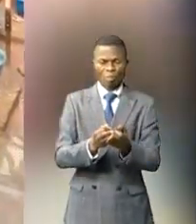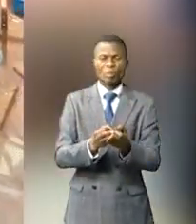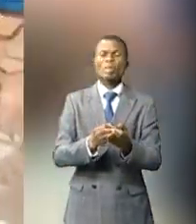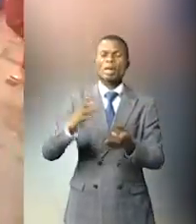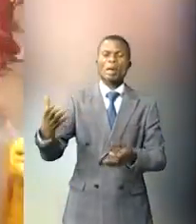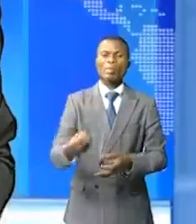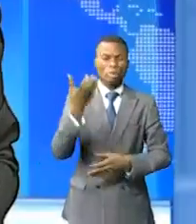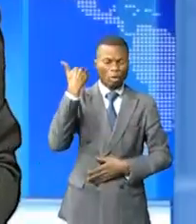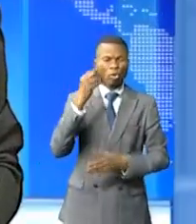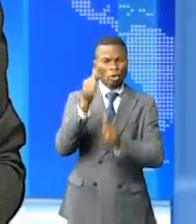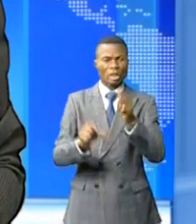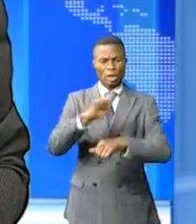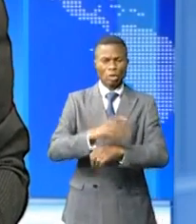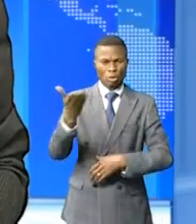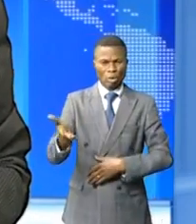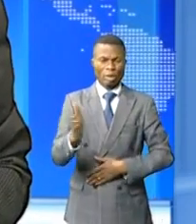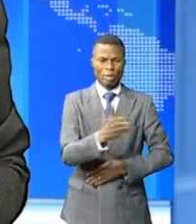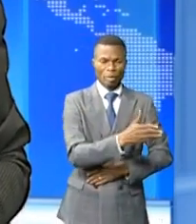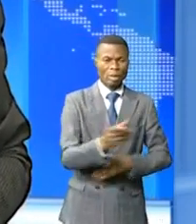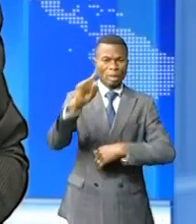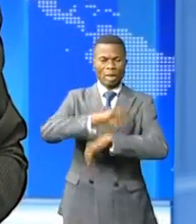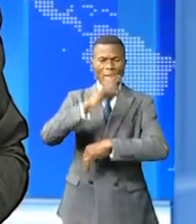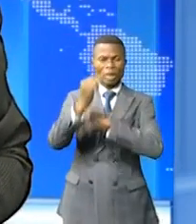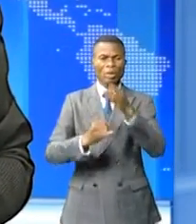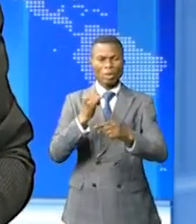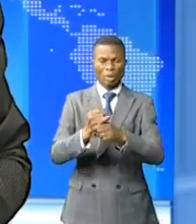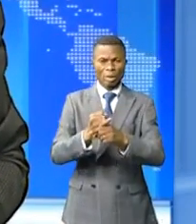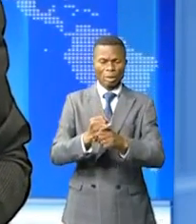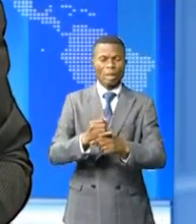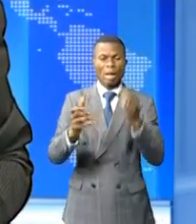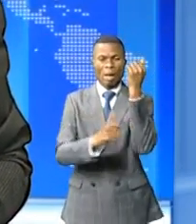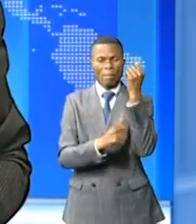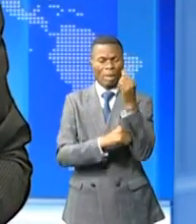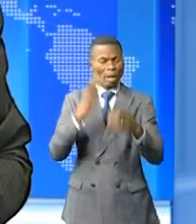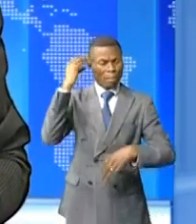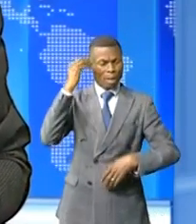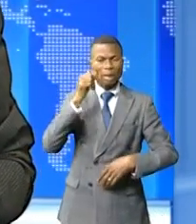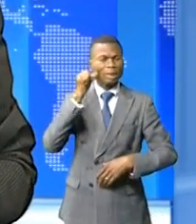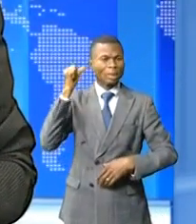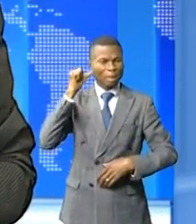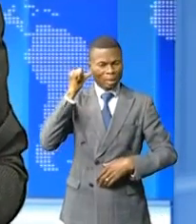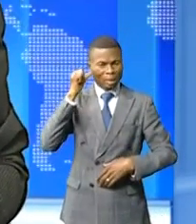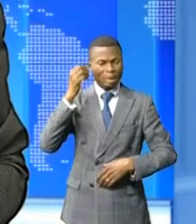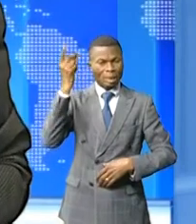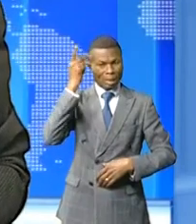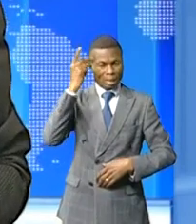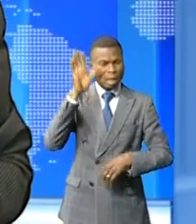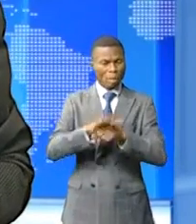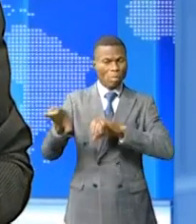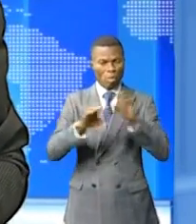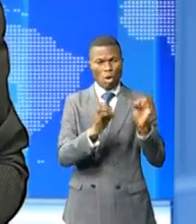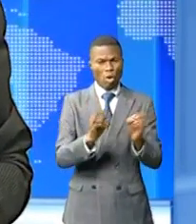jours. Sachez également que la journée internationale des autistes a été célébrée hier à Kinshasa. Plusieurs activités ont